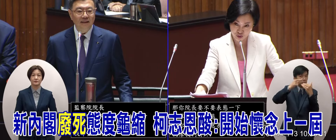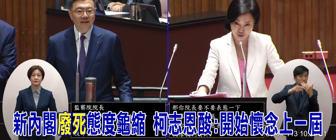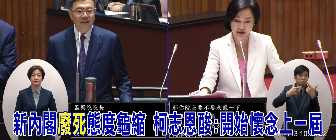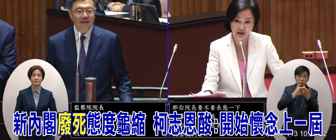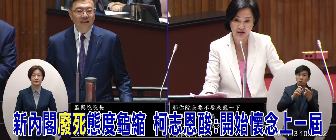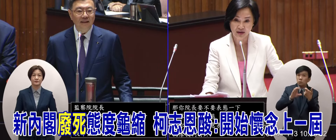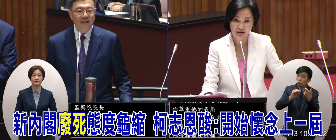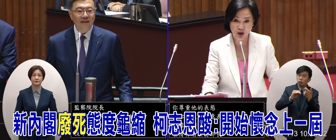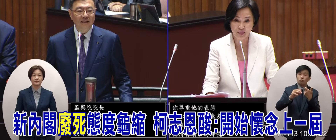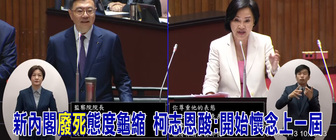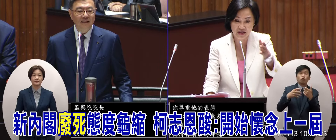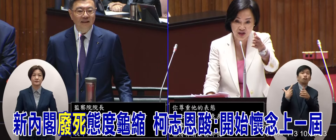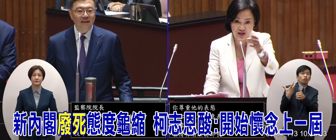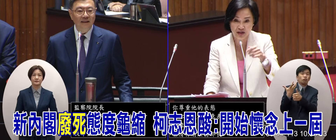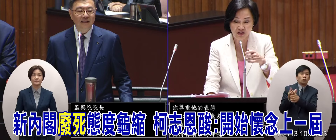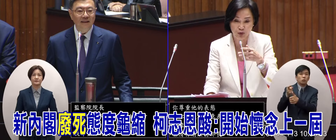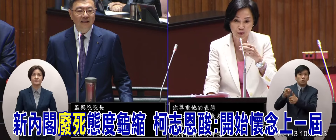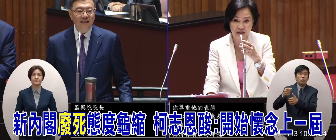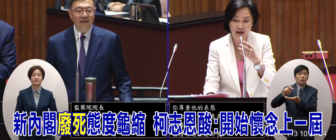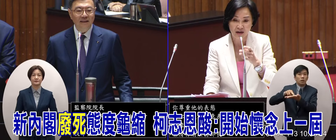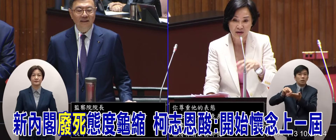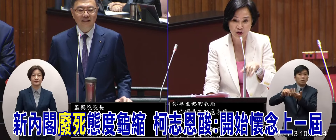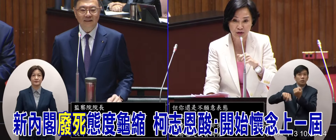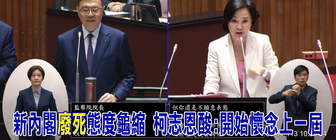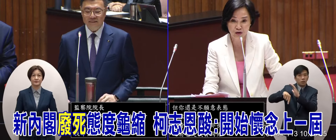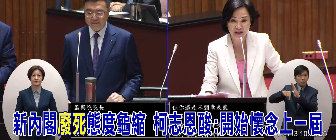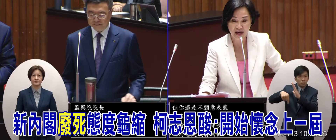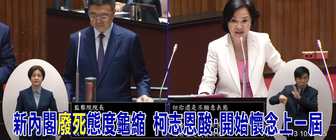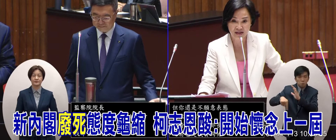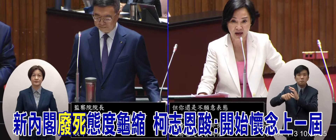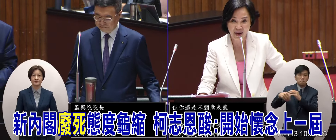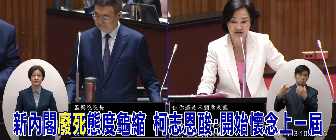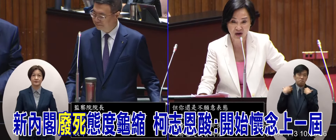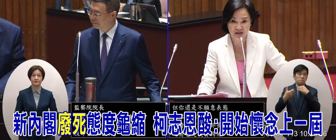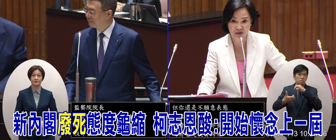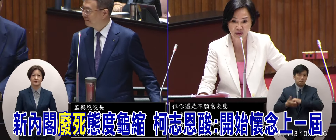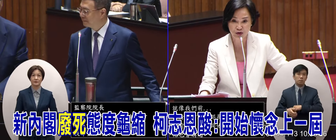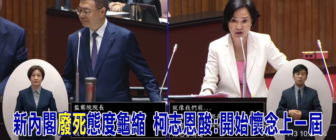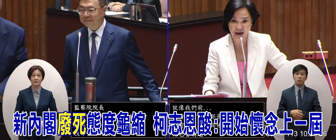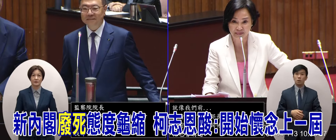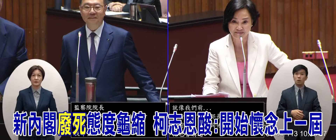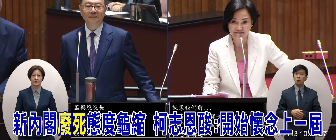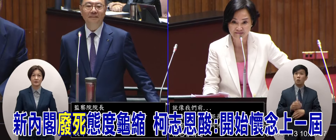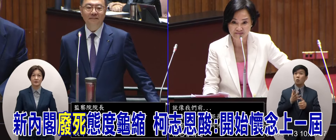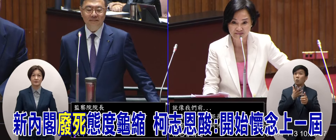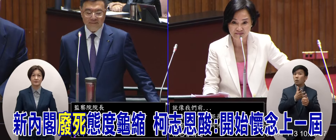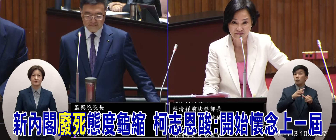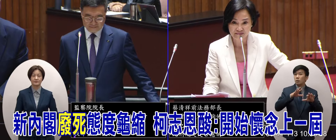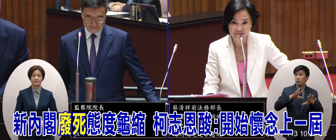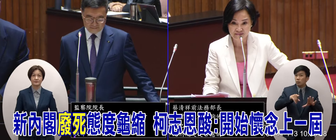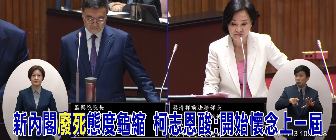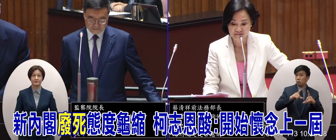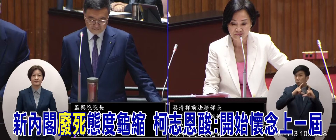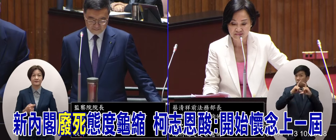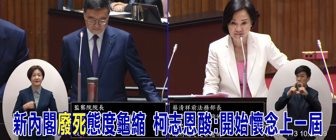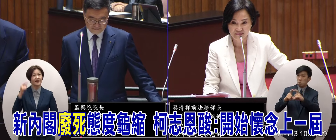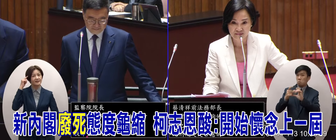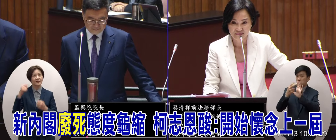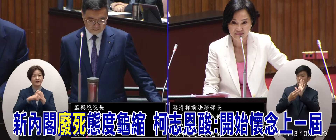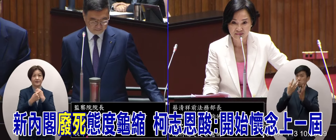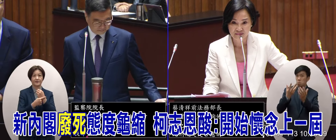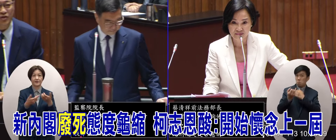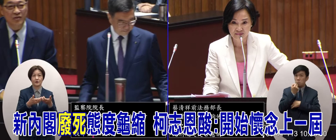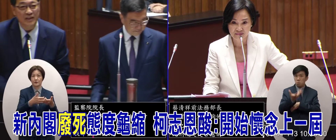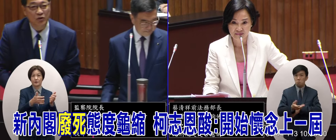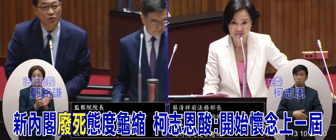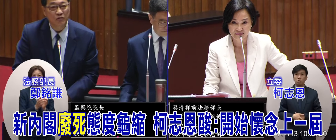关来做决定。那我们现在的新任的法务部长，你觉得你有像他这样讲话这么明确吗？ 我想法务部的一